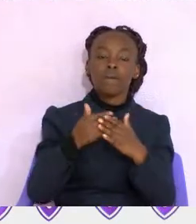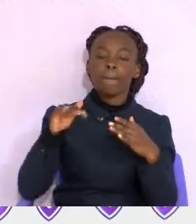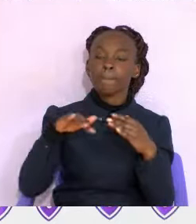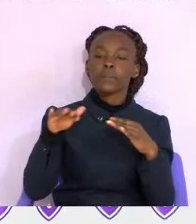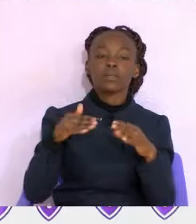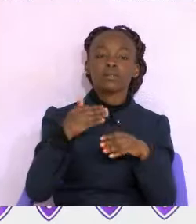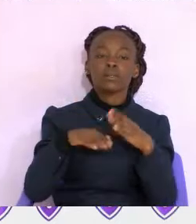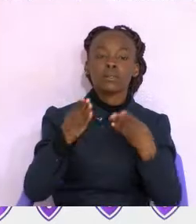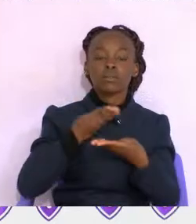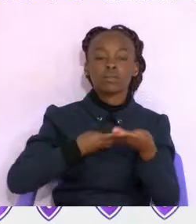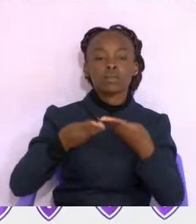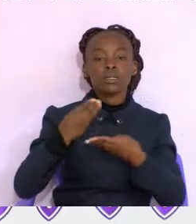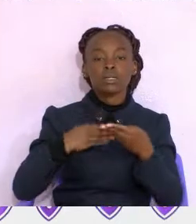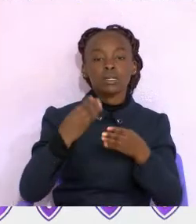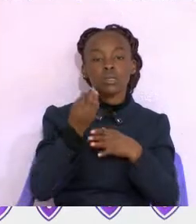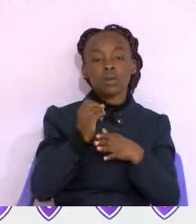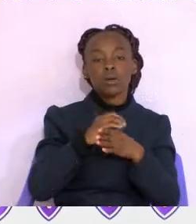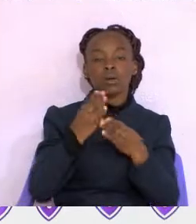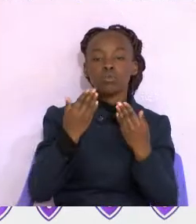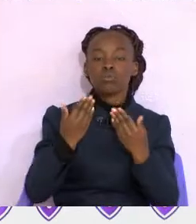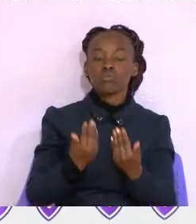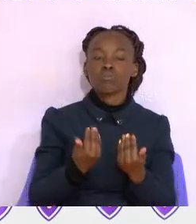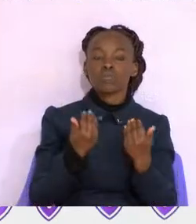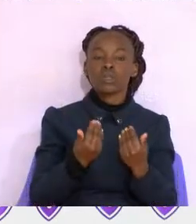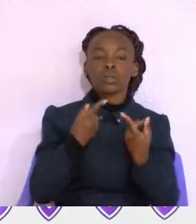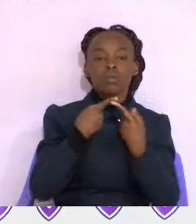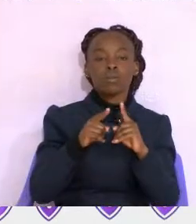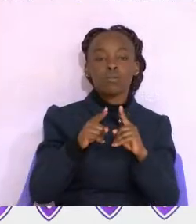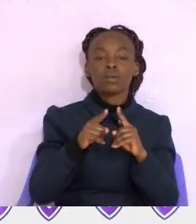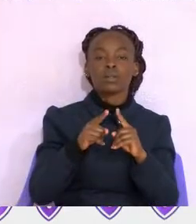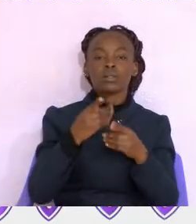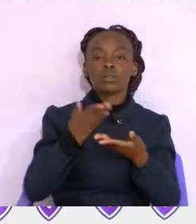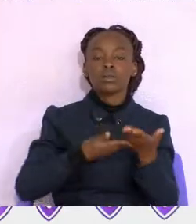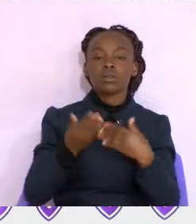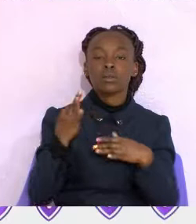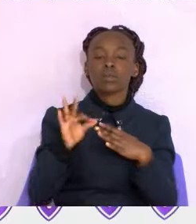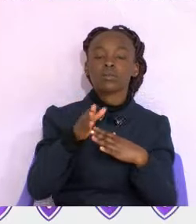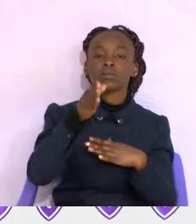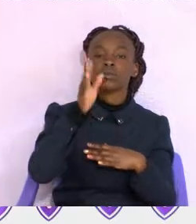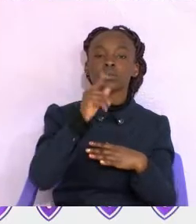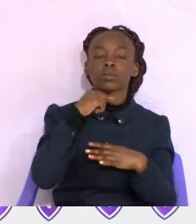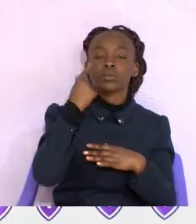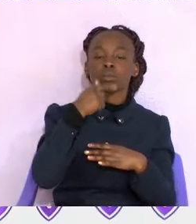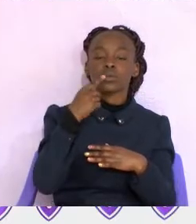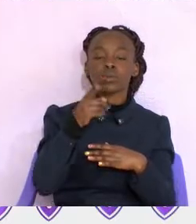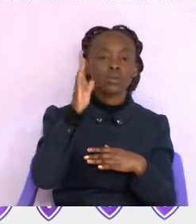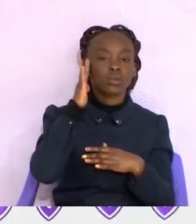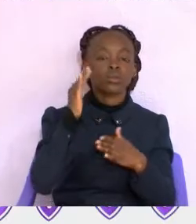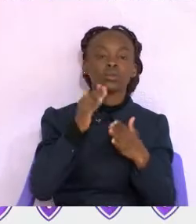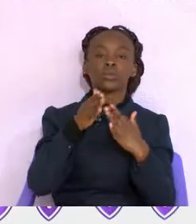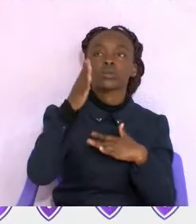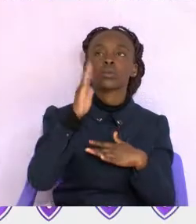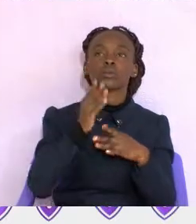Imevuma kwa biashara mengine. Imevuma kila mahali. Lakini mtu wa Mungu, wewe unamjua Mungu, ninanena na wewe. Wacha